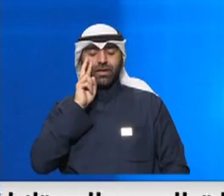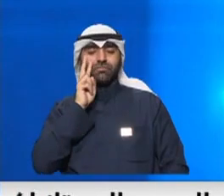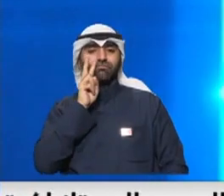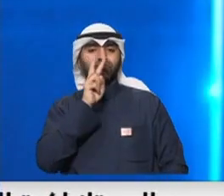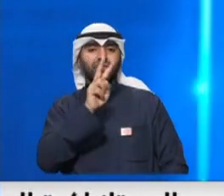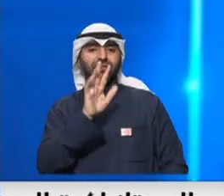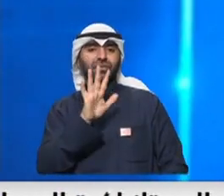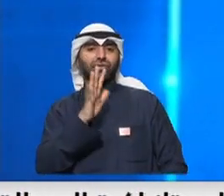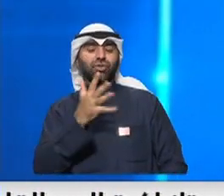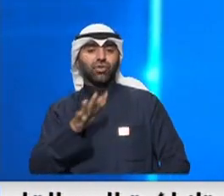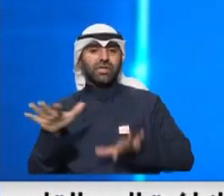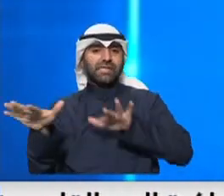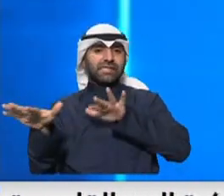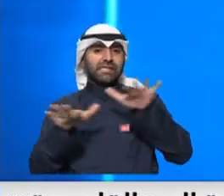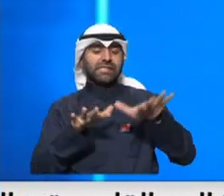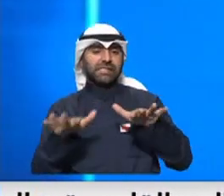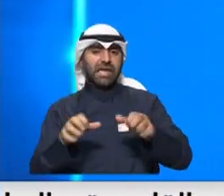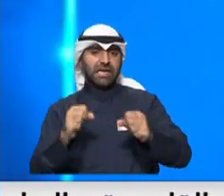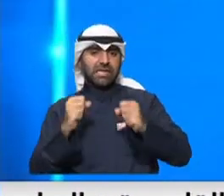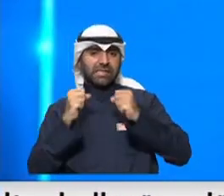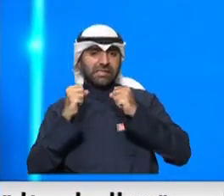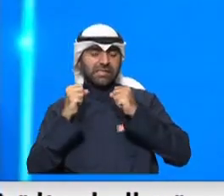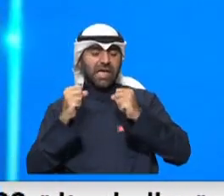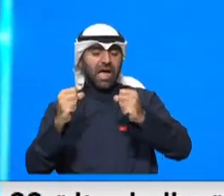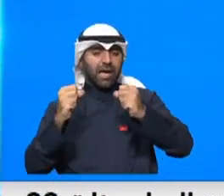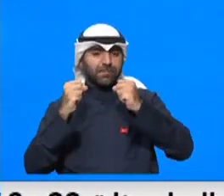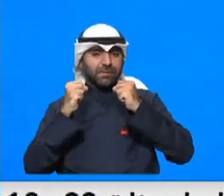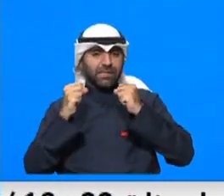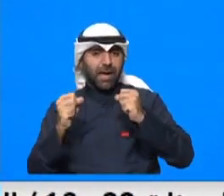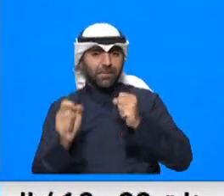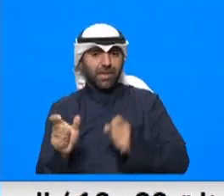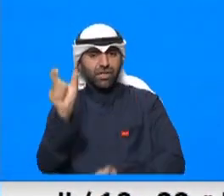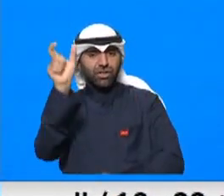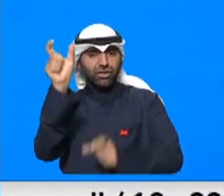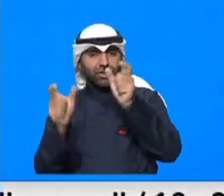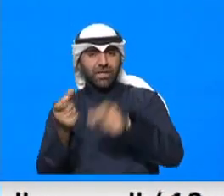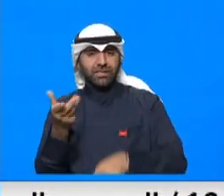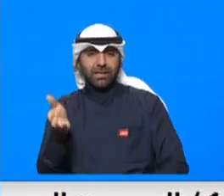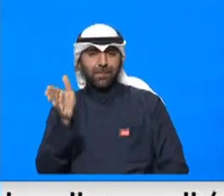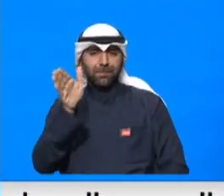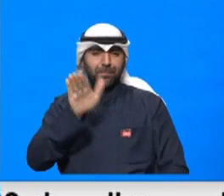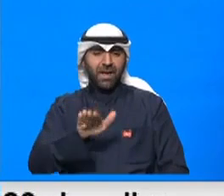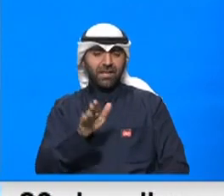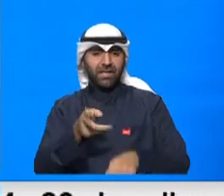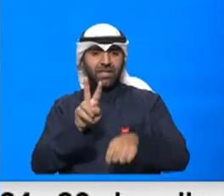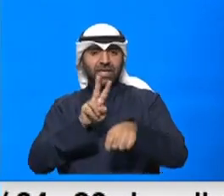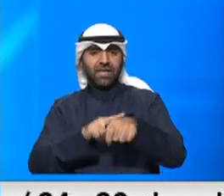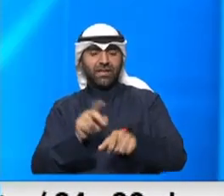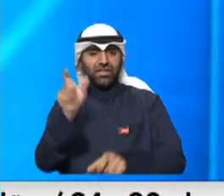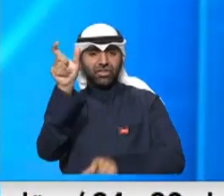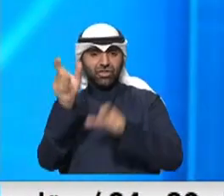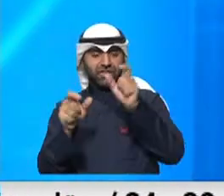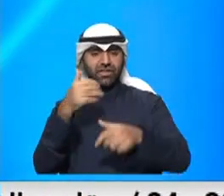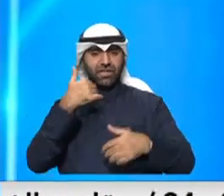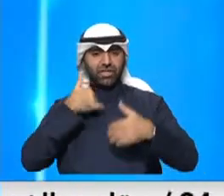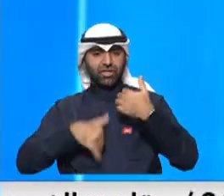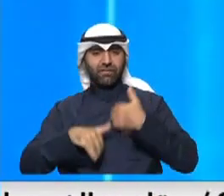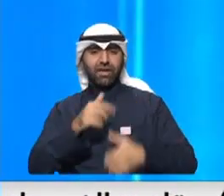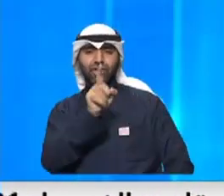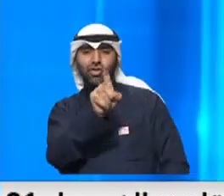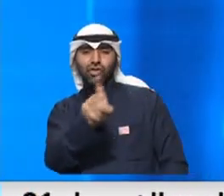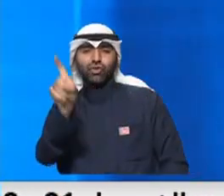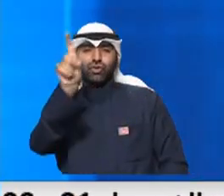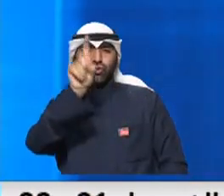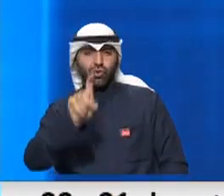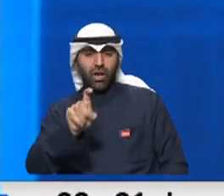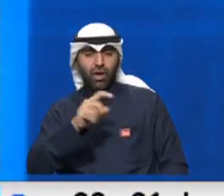إنقاذ في عدد من الولايات. هل هناك مخطط إيمان عملي وجدول زمني أعلنته الحكومة